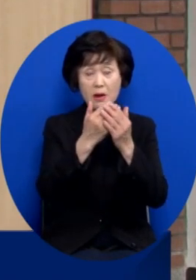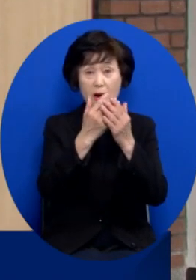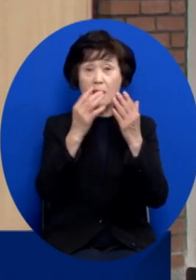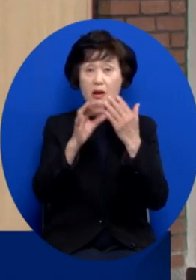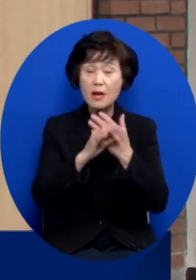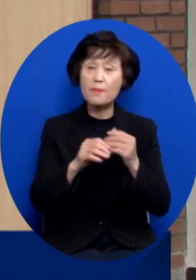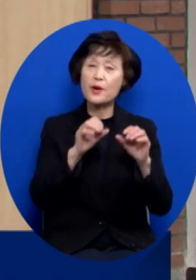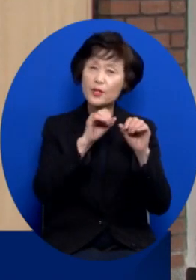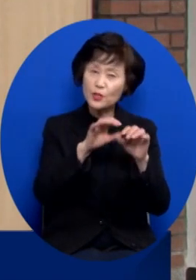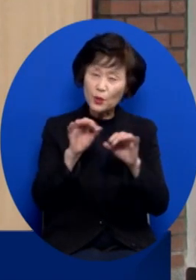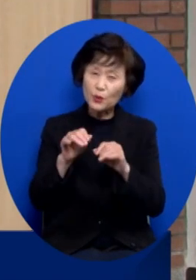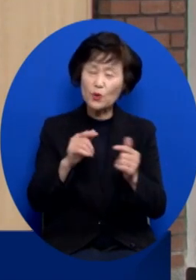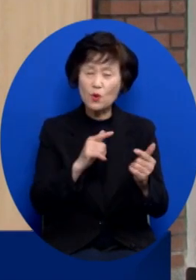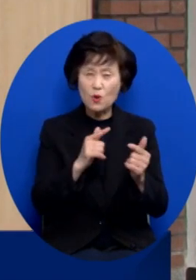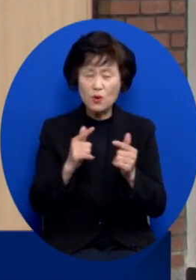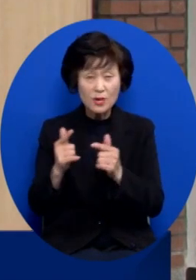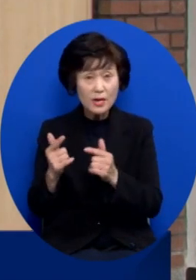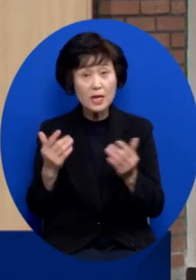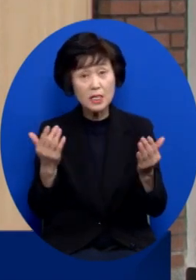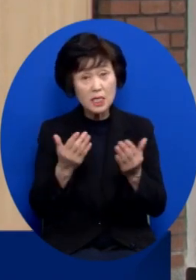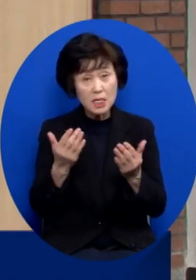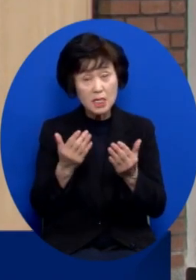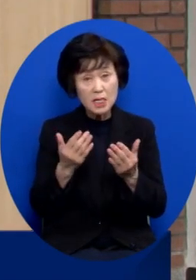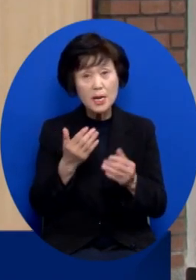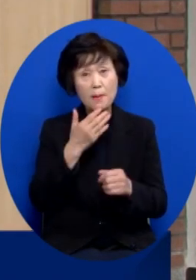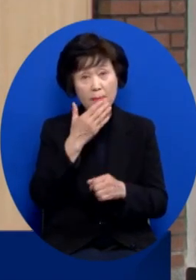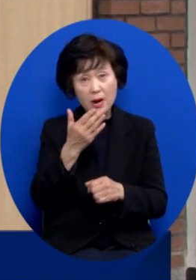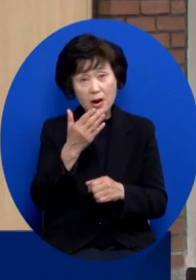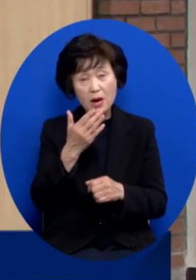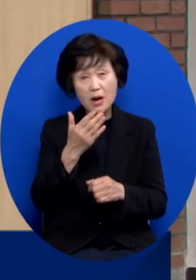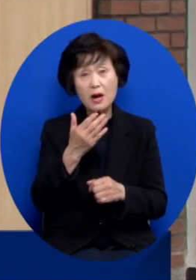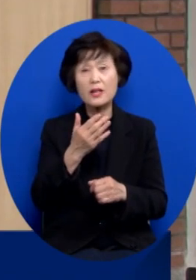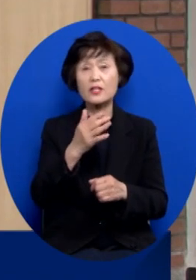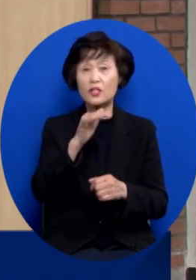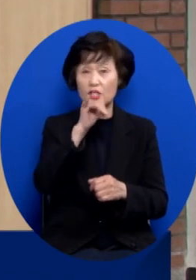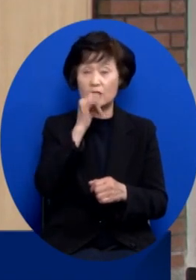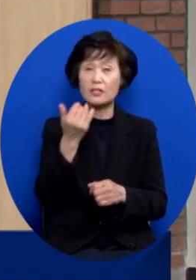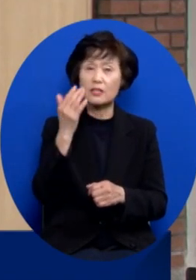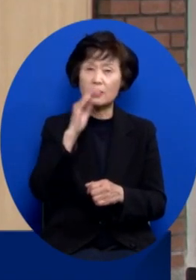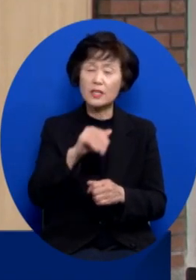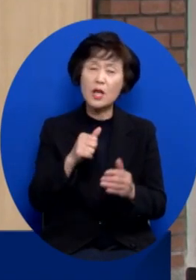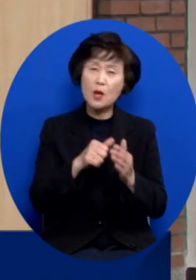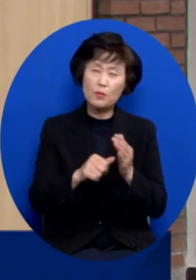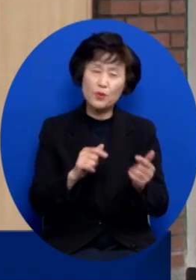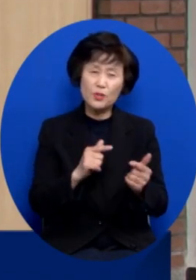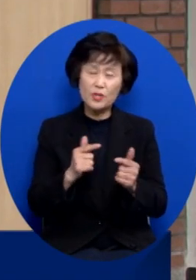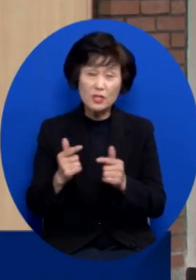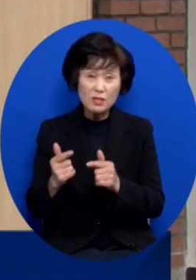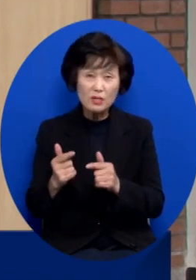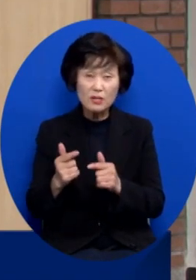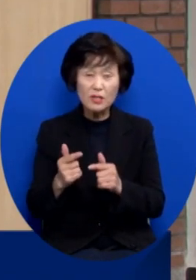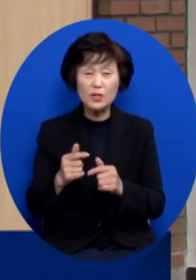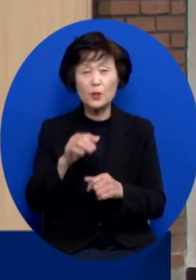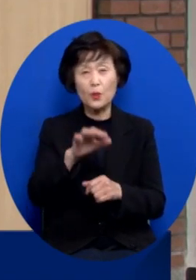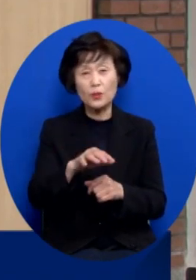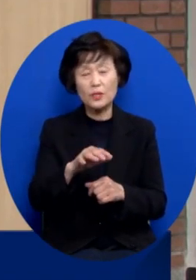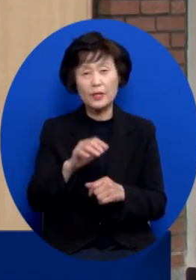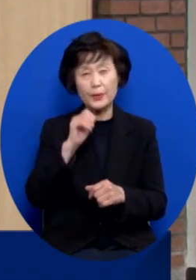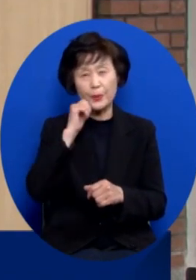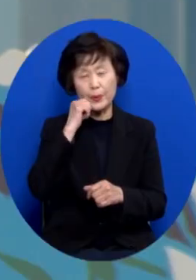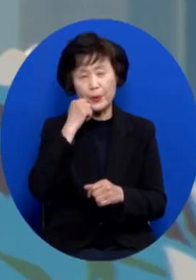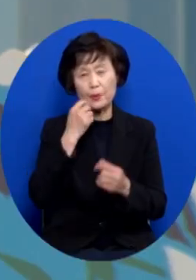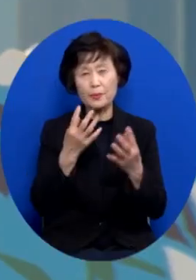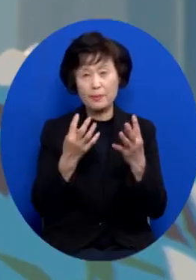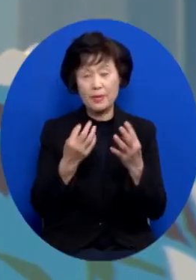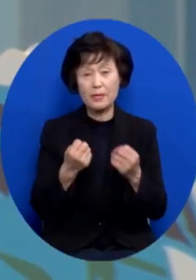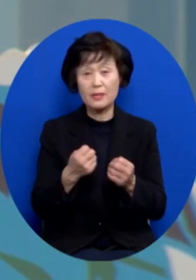또 기타 등등 여러 가지 많은 것들을 해나가야 되는 부분들이 있는데 물질적인 부분에서 저희가 그 산을 넘기가 쉽지가